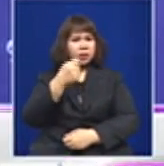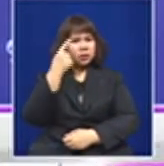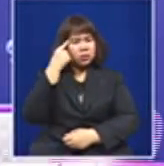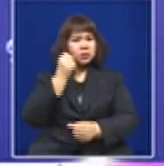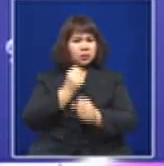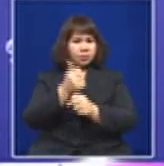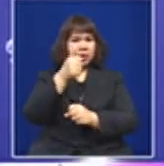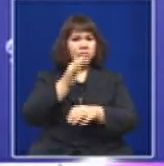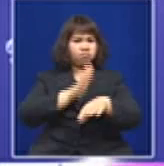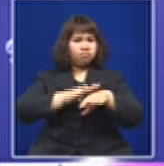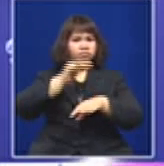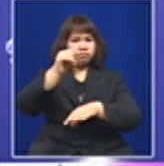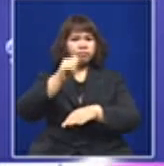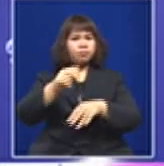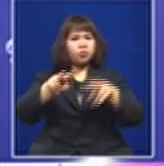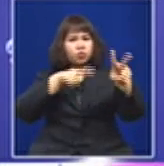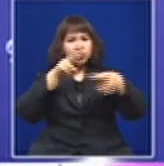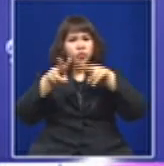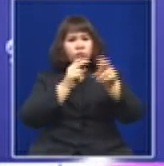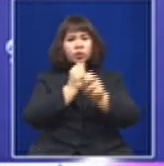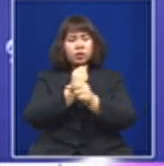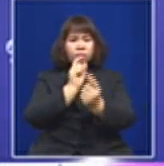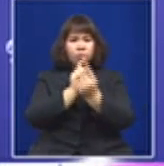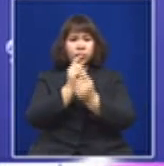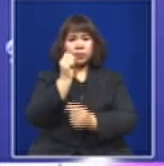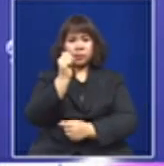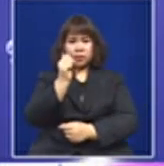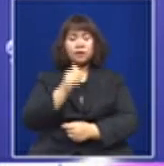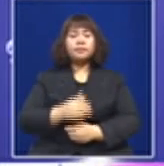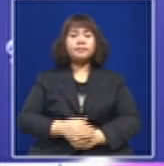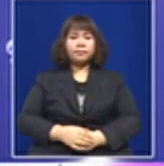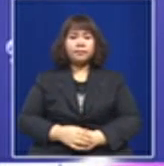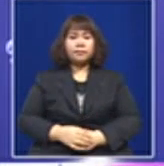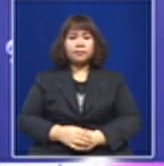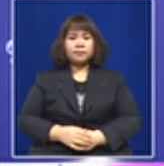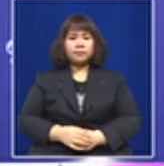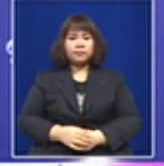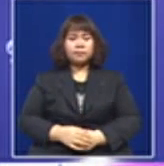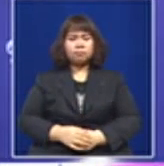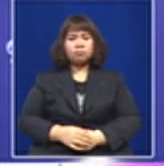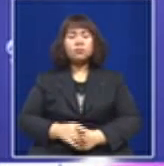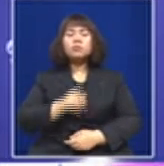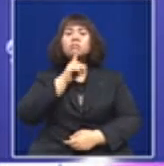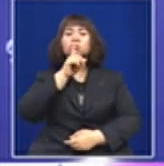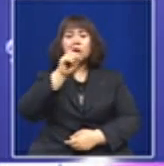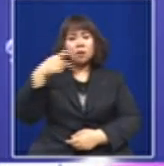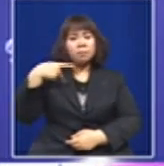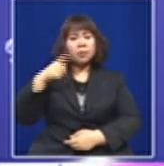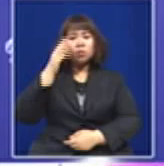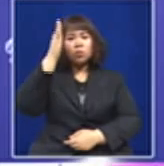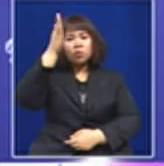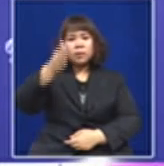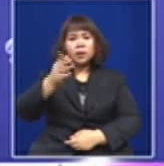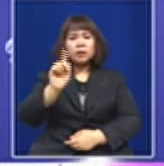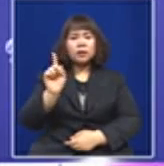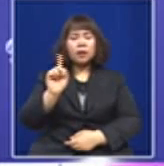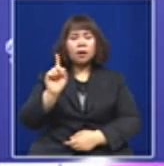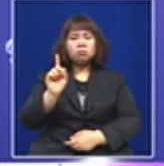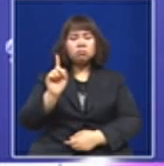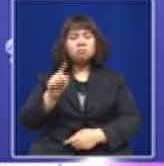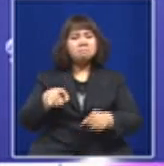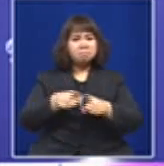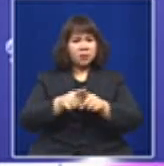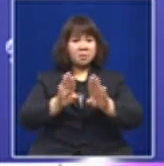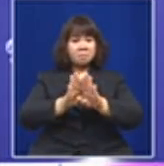สามารถพอที่จะตรวจวัดมันได้แล้วก็ถามว่าประโยชน์ในอนาคตก็คือมันจ